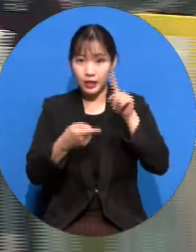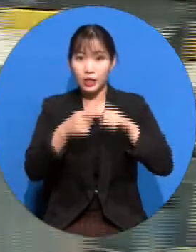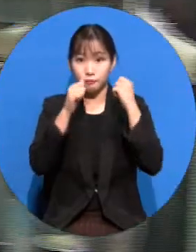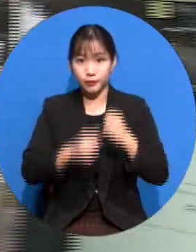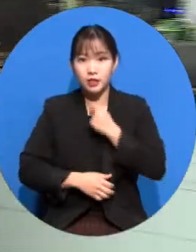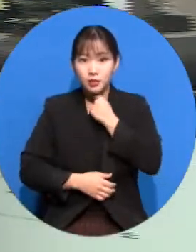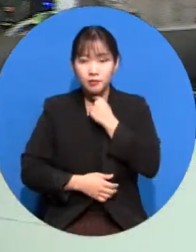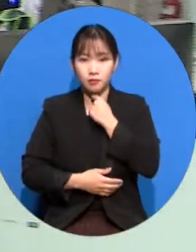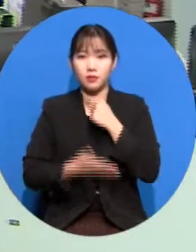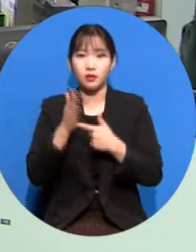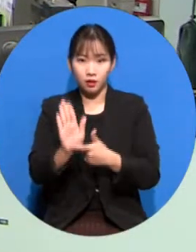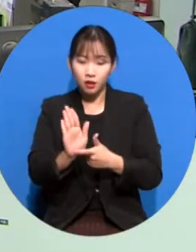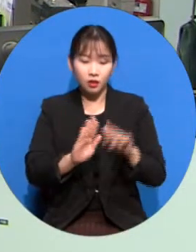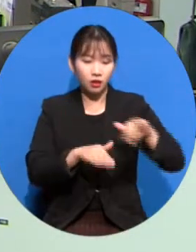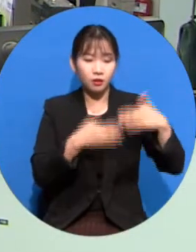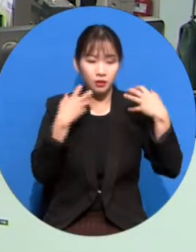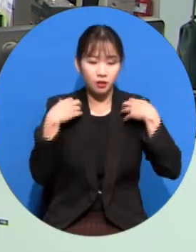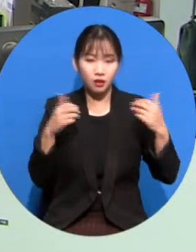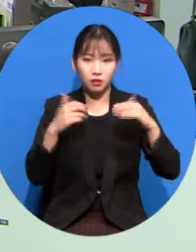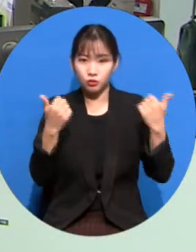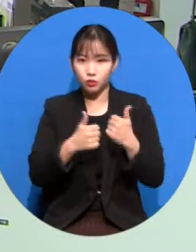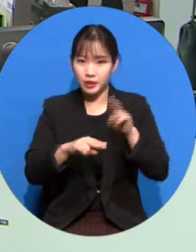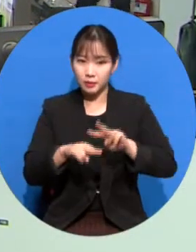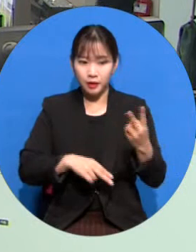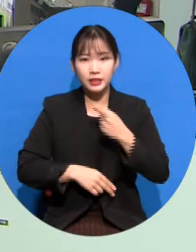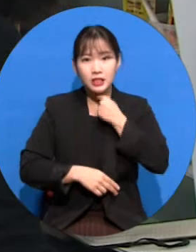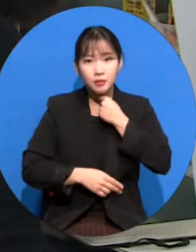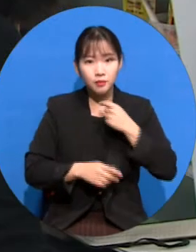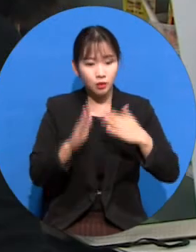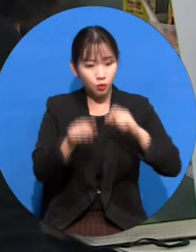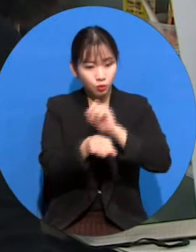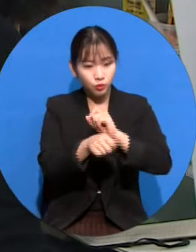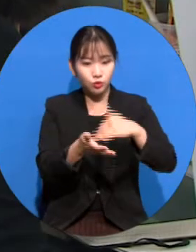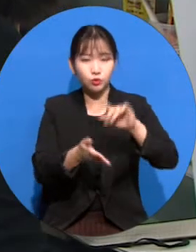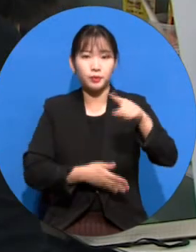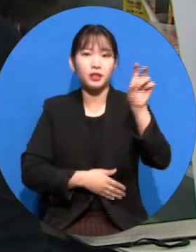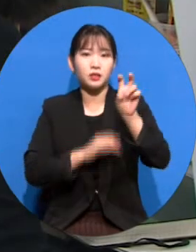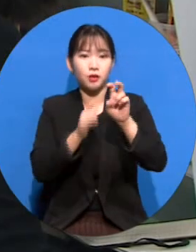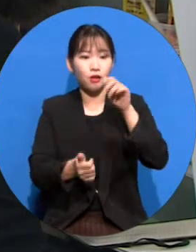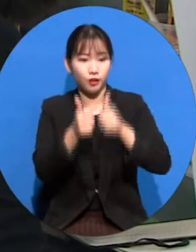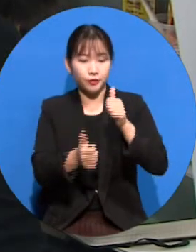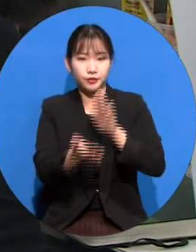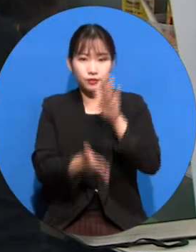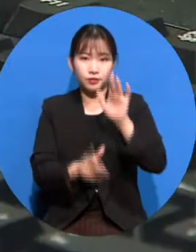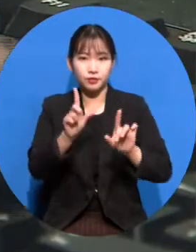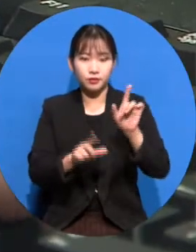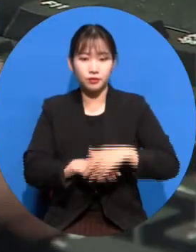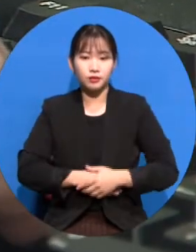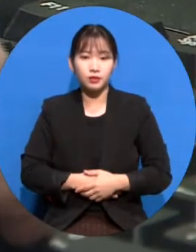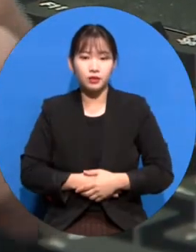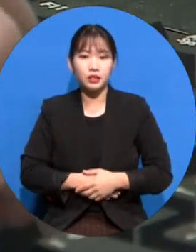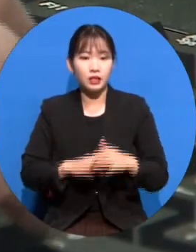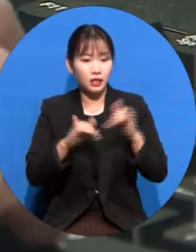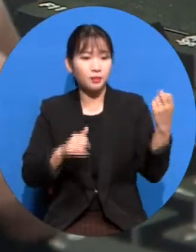잔류를 희망하고 있는 가운데 도청에서 의회직 전환을 신청한 공무원도 120여 명으로 경쟁이 치열한 상황.